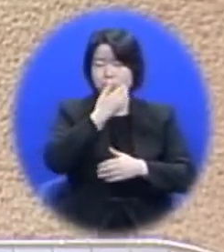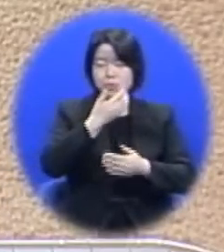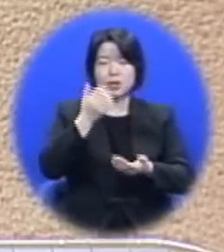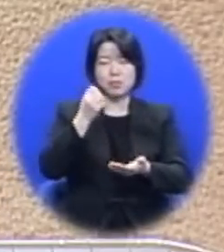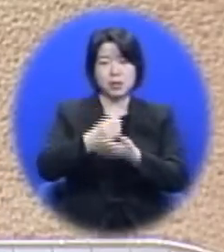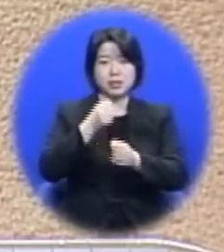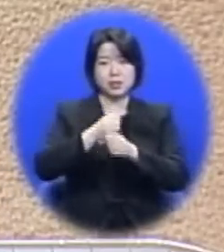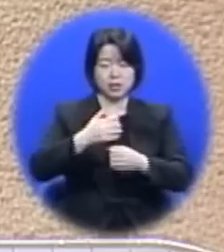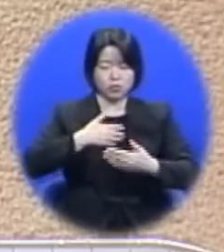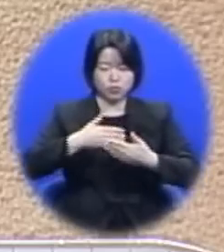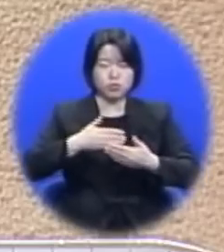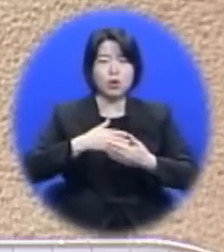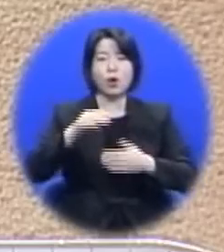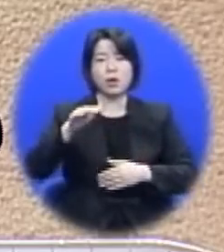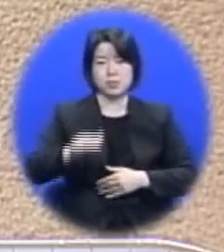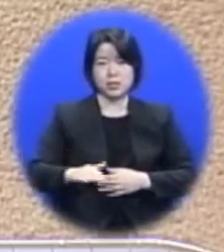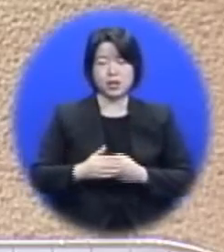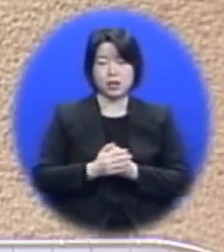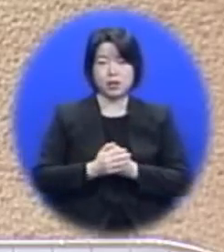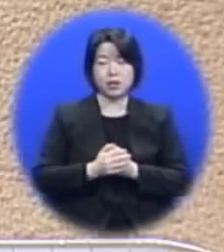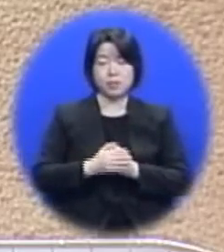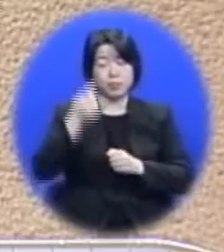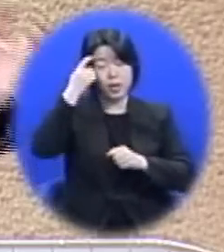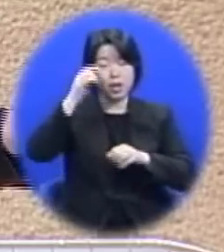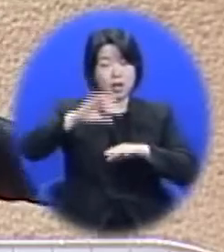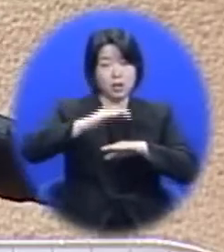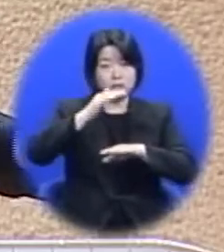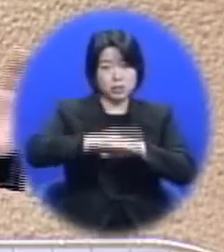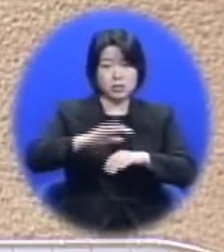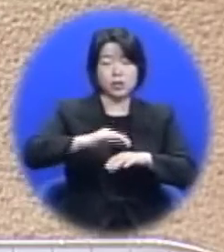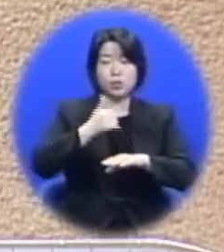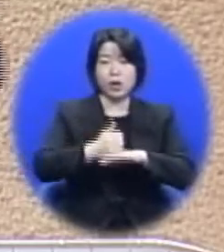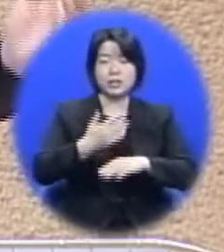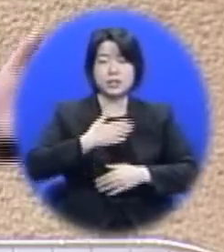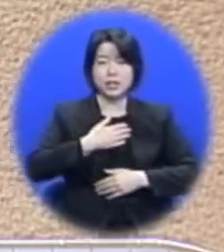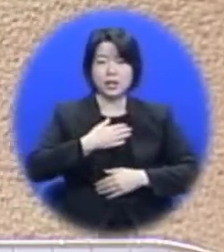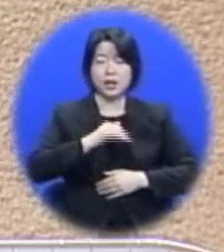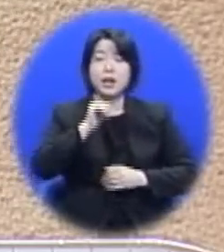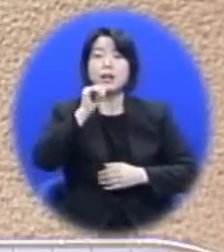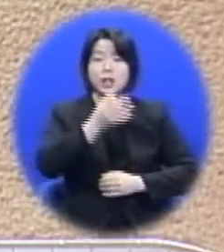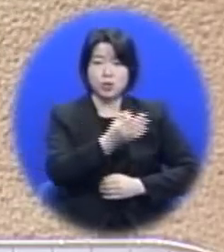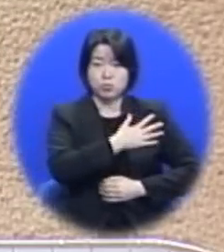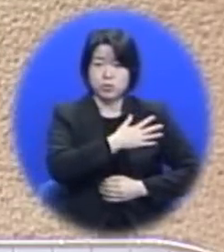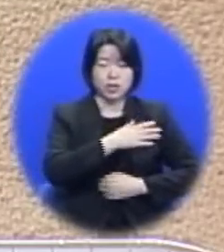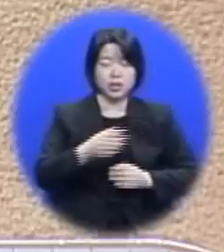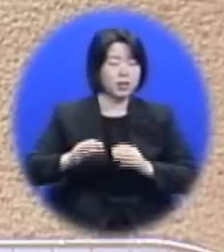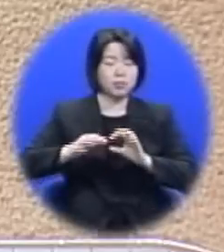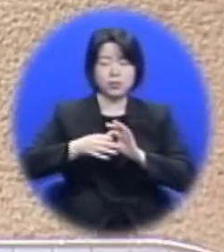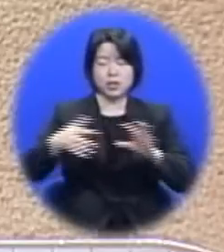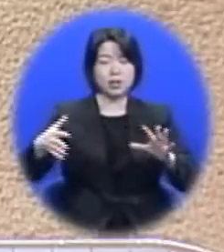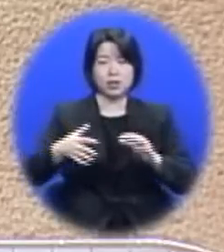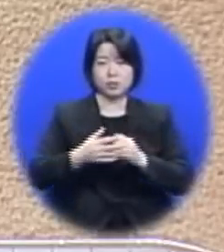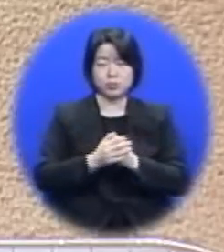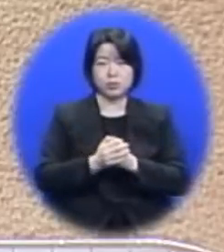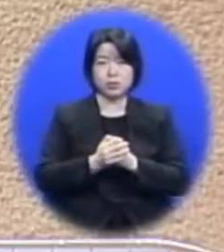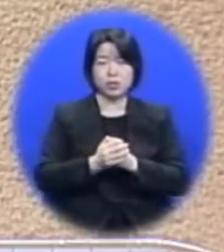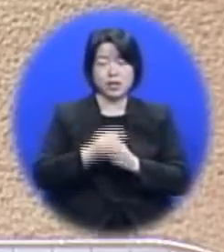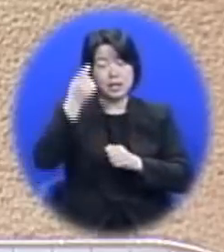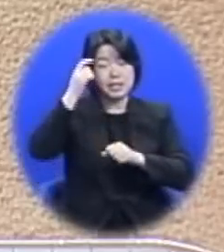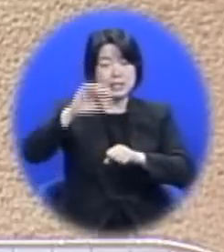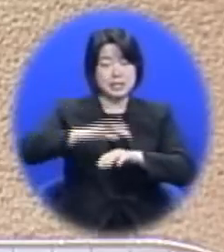두려워함이니이다. 솔로몬은 자기가 부자가 되고 가난하게 되는 것은 아무 상관없었어요.